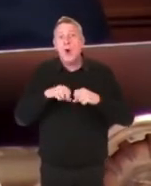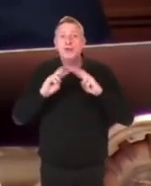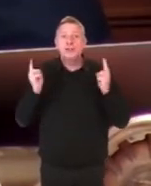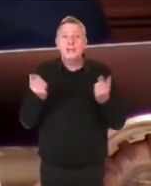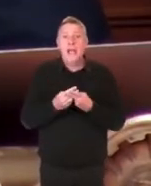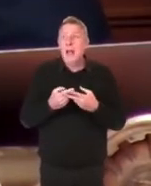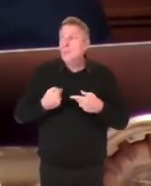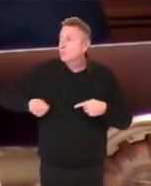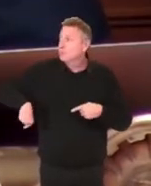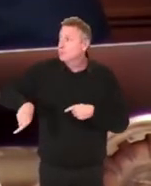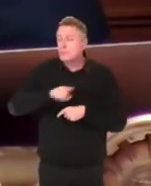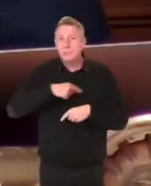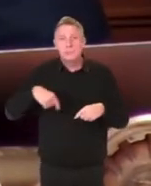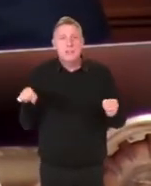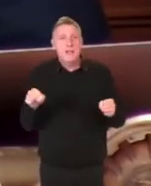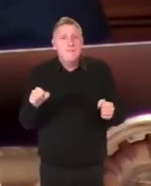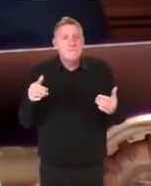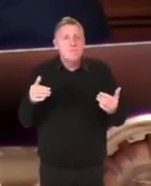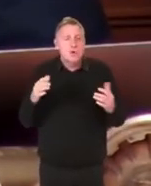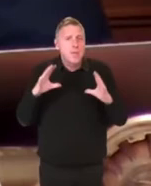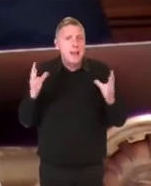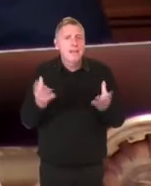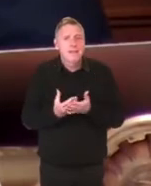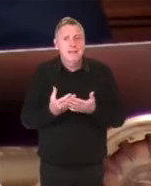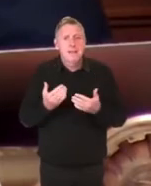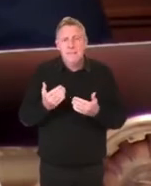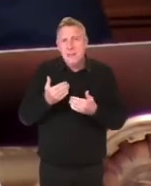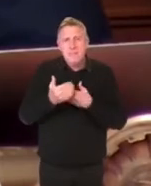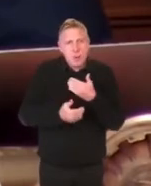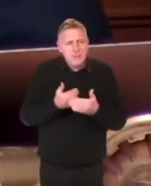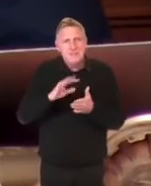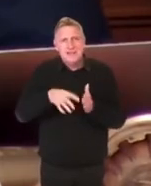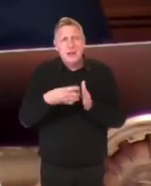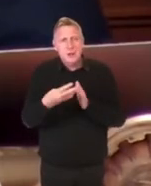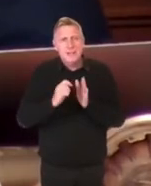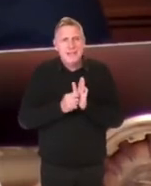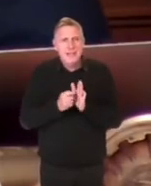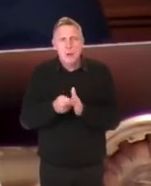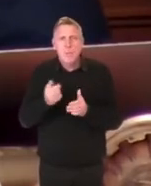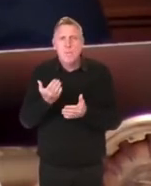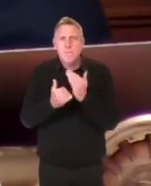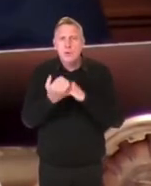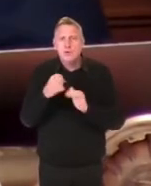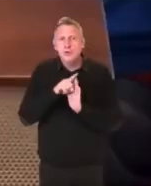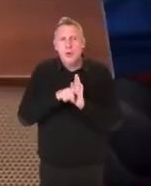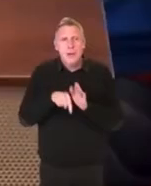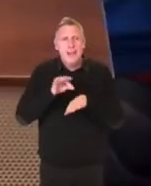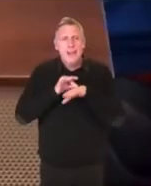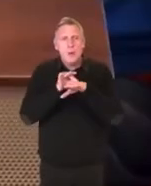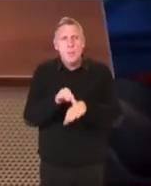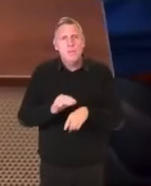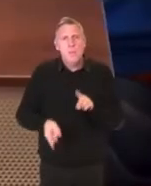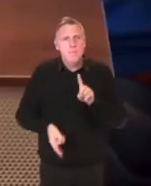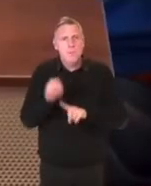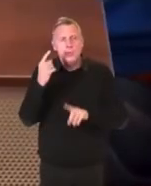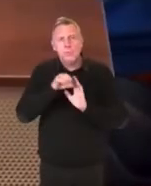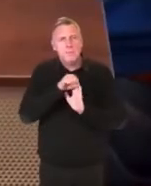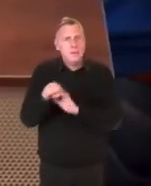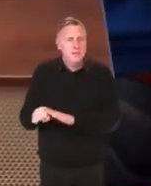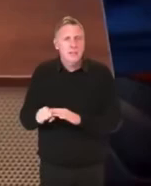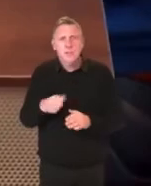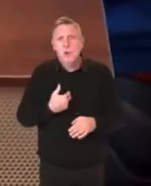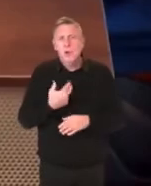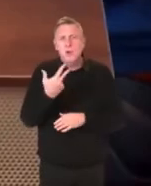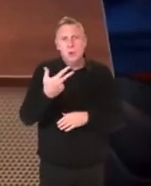l'Assemblée, mais évidemment la question de la progressivité, du calendrier, des mesures d'accompagnement est un sujet essentiel. Donc je vais vous poser 3